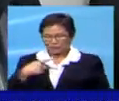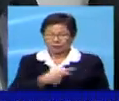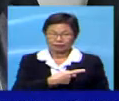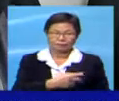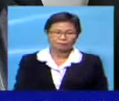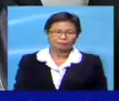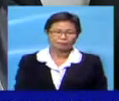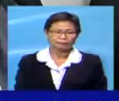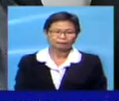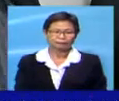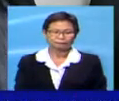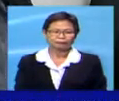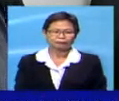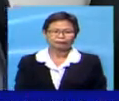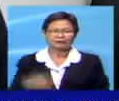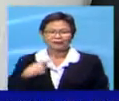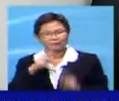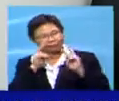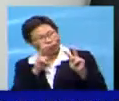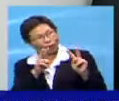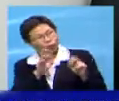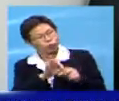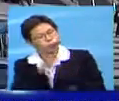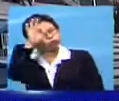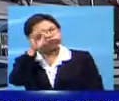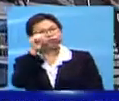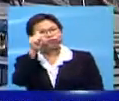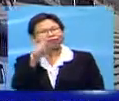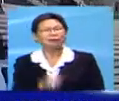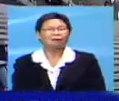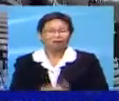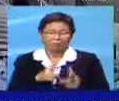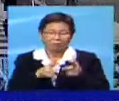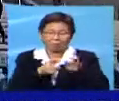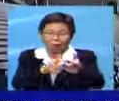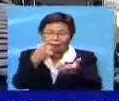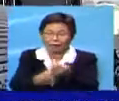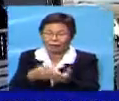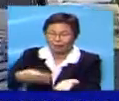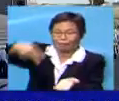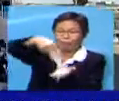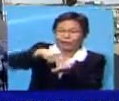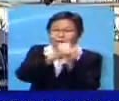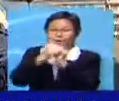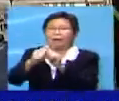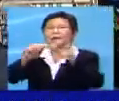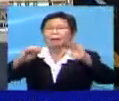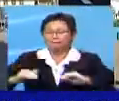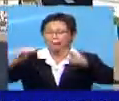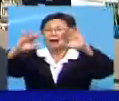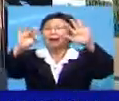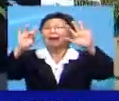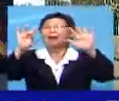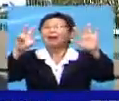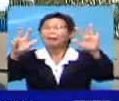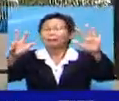mana kita nampak semangat tu tinggi di sini. Larian baton bangkit bersama peringkat ke-8 di Phnom Penh melibatkan